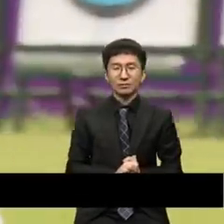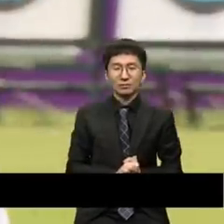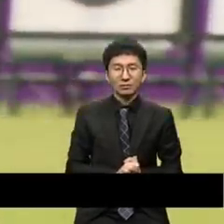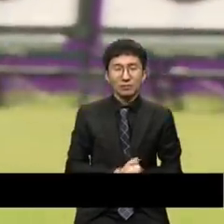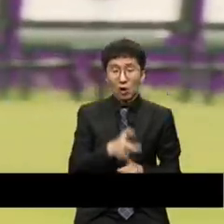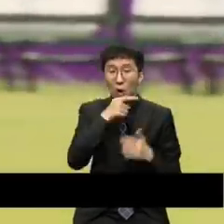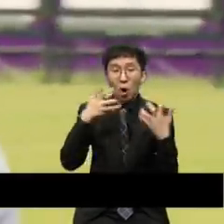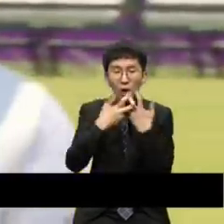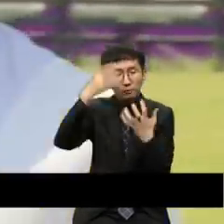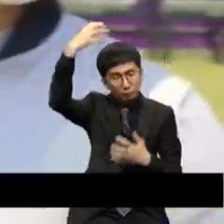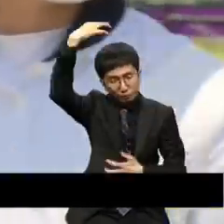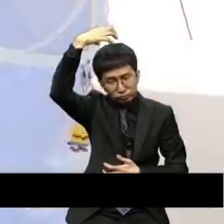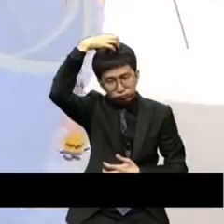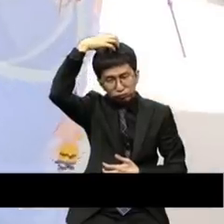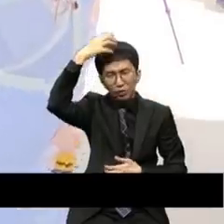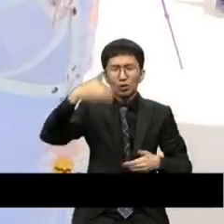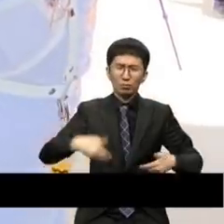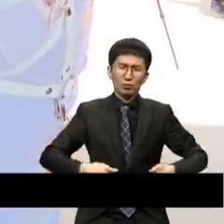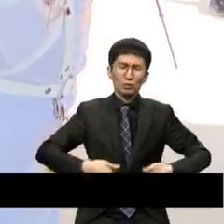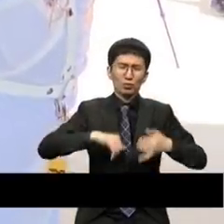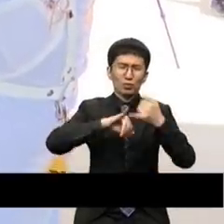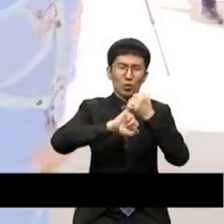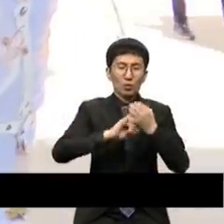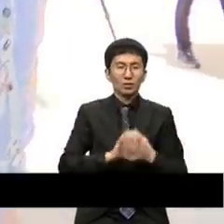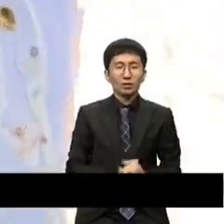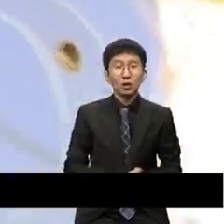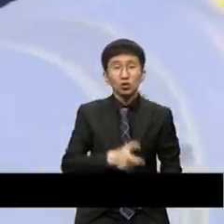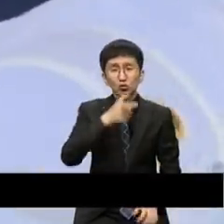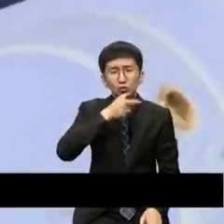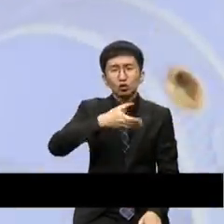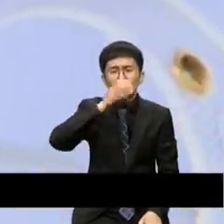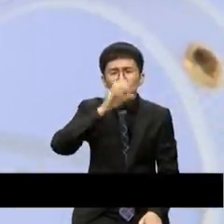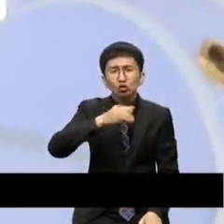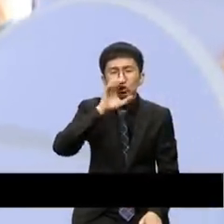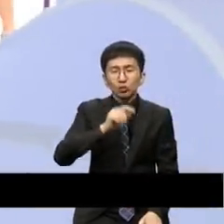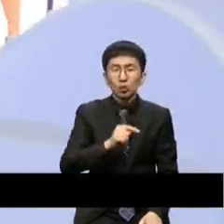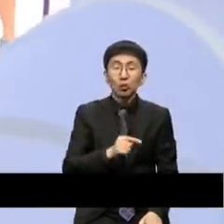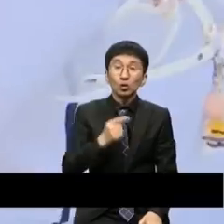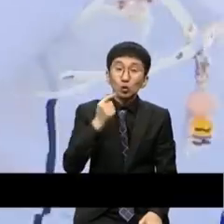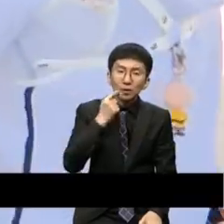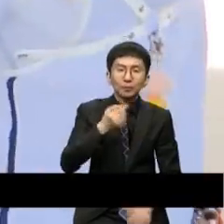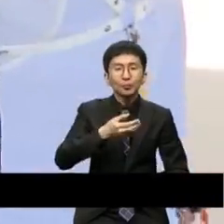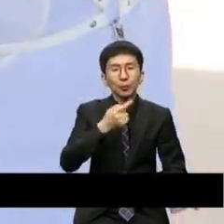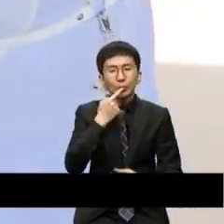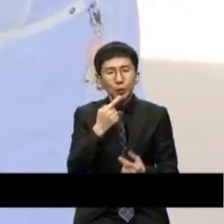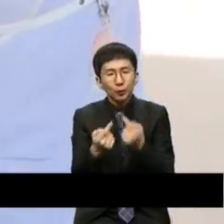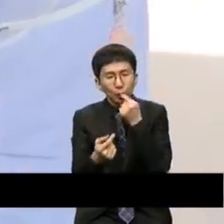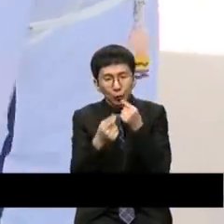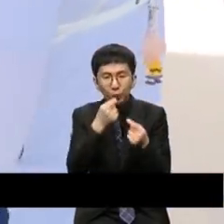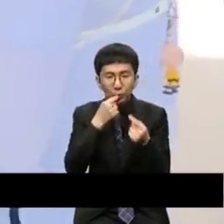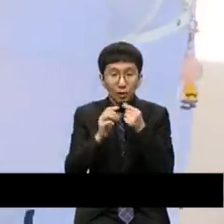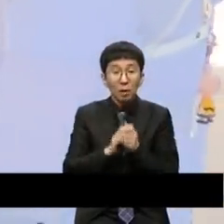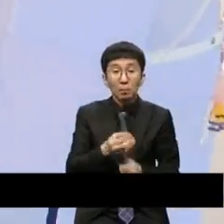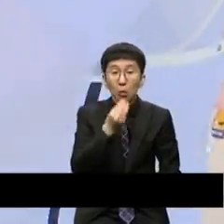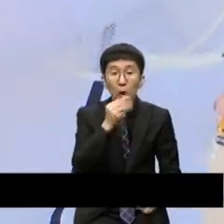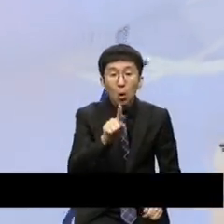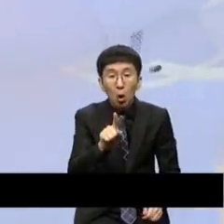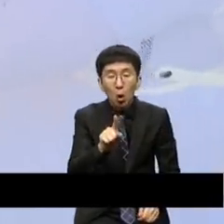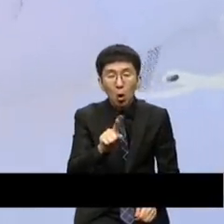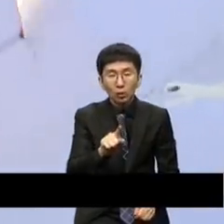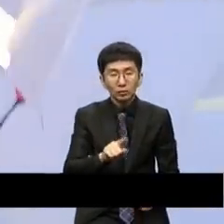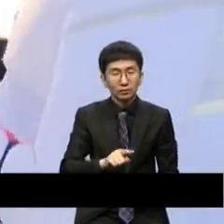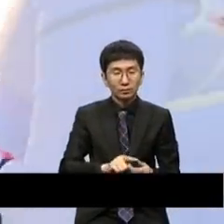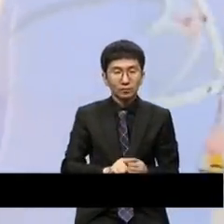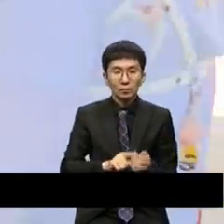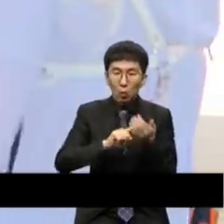얼음 주머니는 필수품입니다. 틈틈이 수분과 염분도 보충합니다. 뭐 드시는 거예요?